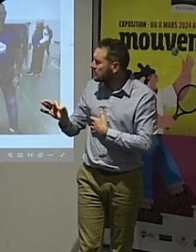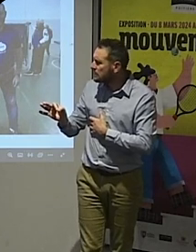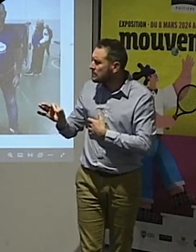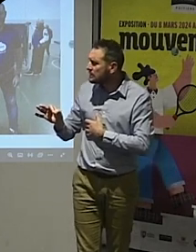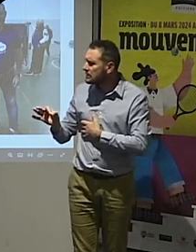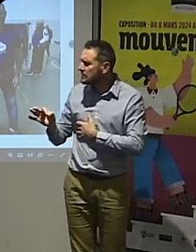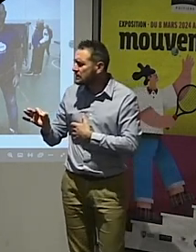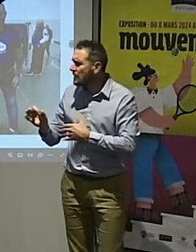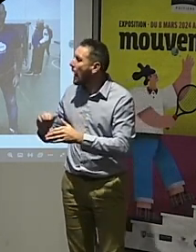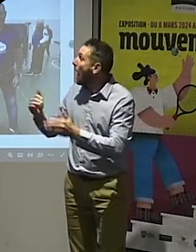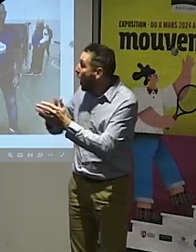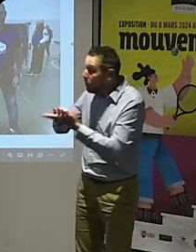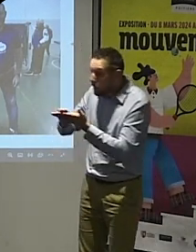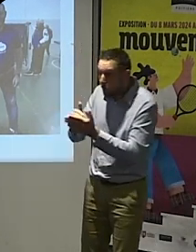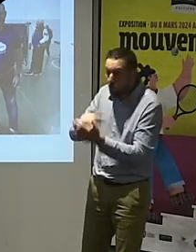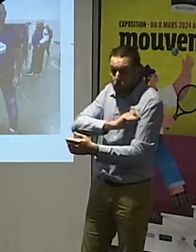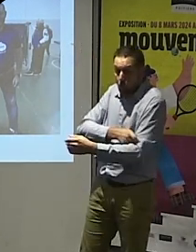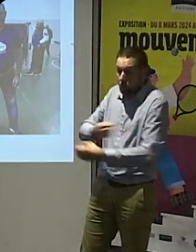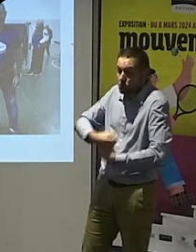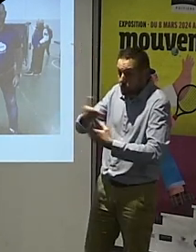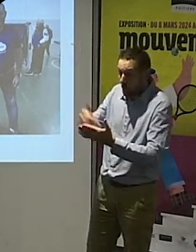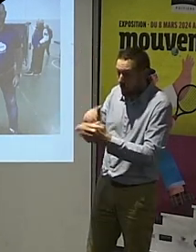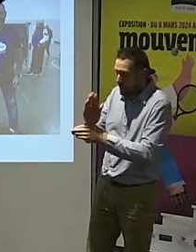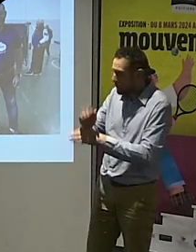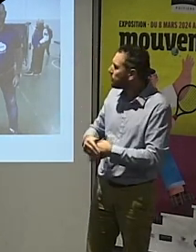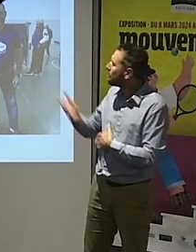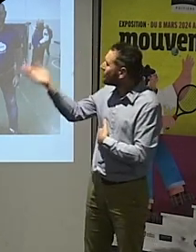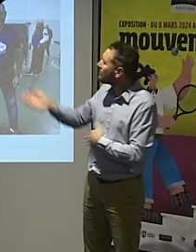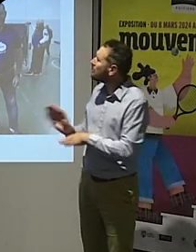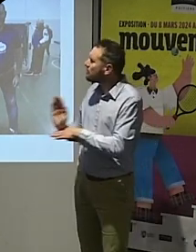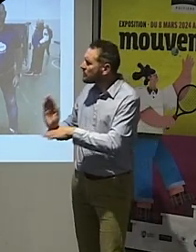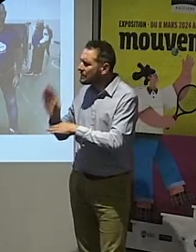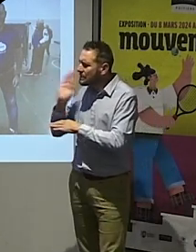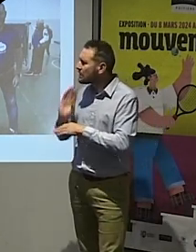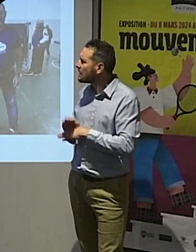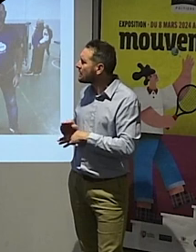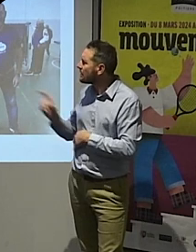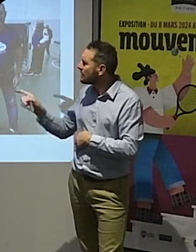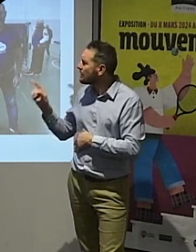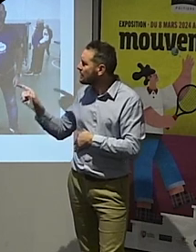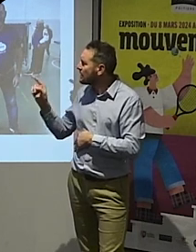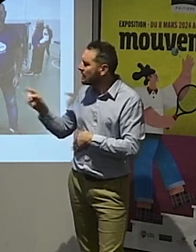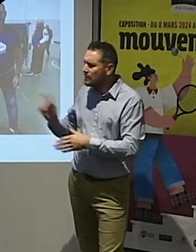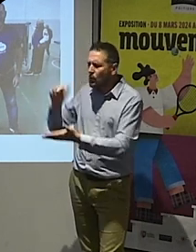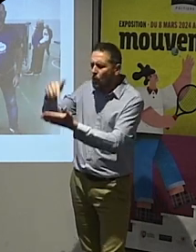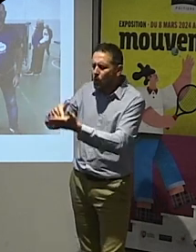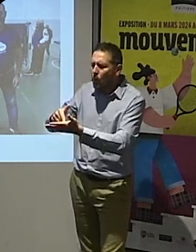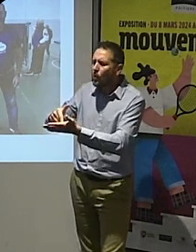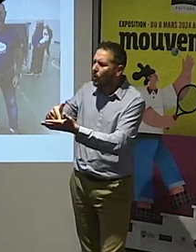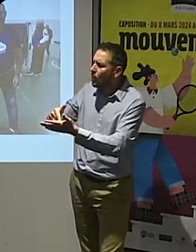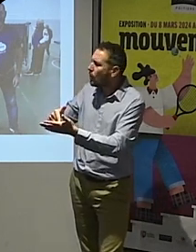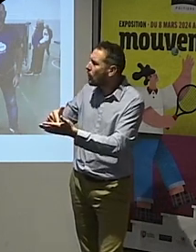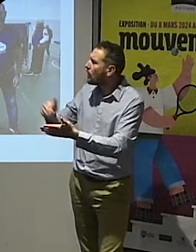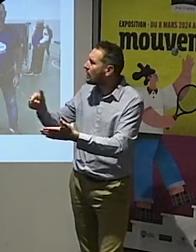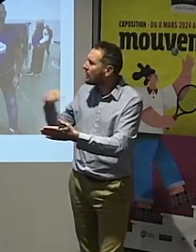écouter aussi. Bah oui, il y a d'autres sportifs, pardon. Donc, est-ce que tu peux te présenter et me dire aussi combien de temps ça fait que tu es au logis de la cour? Bonjour,